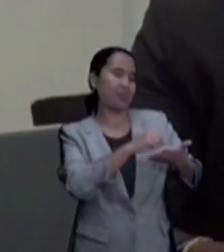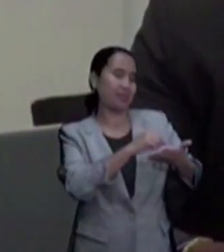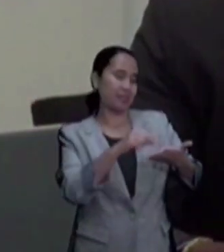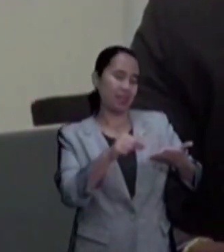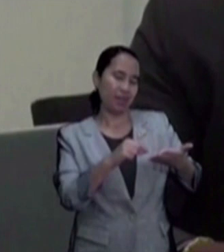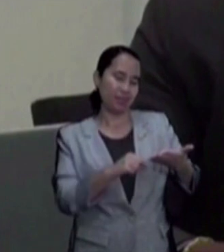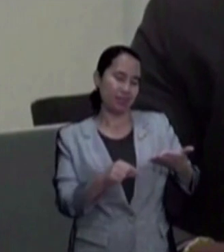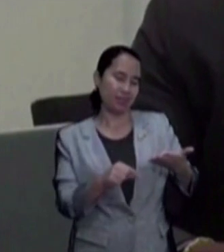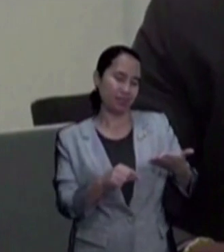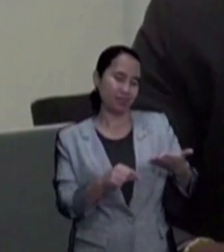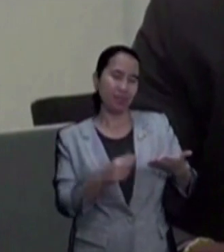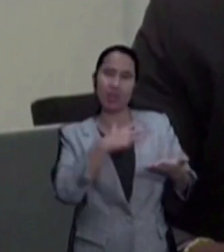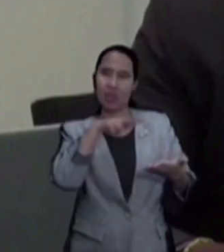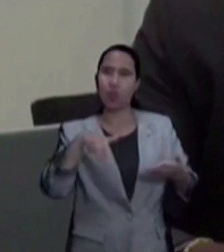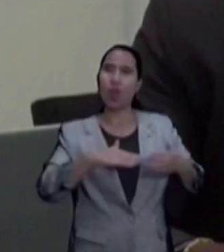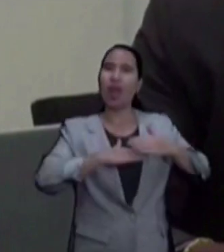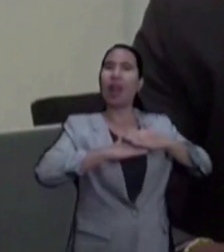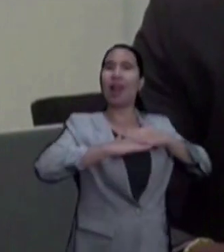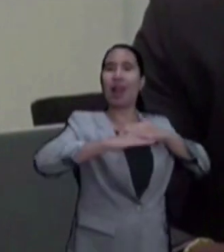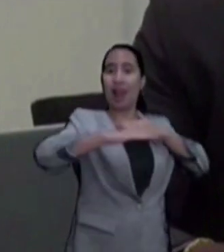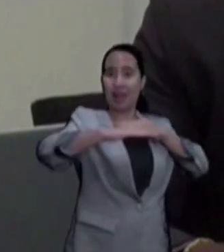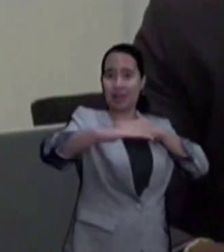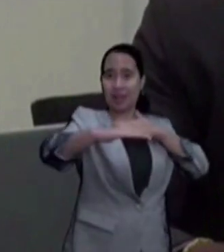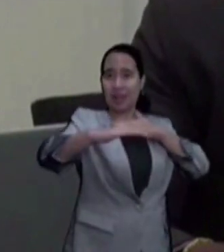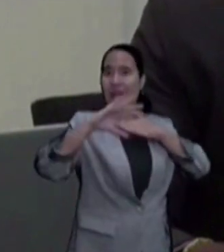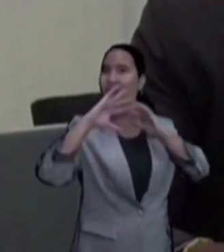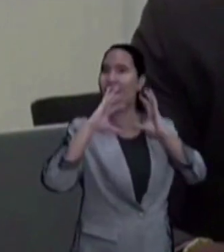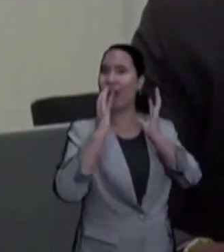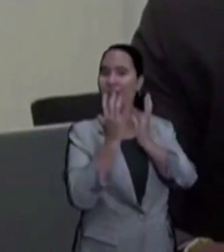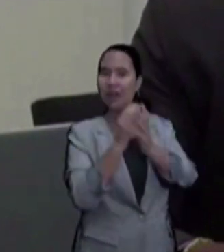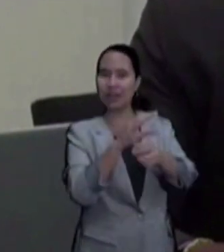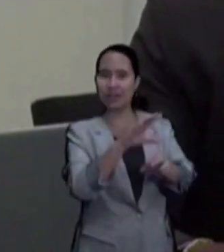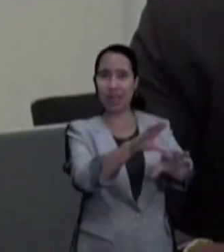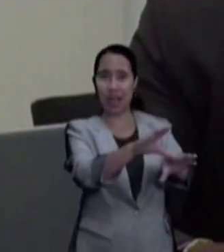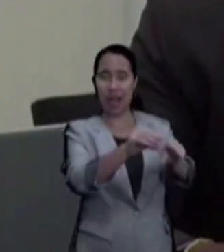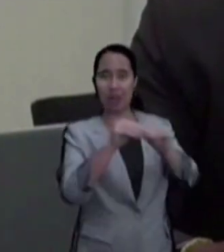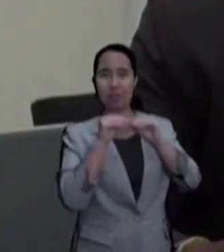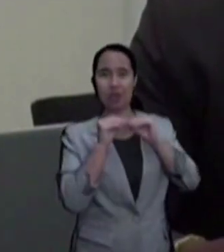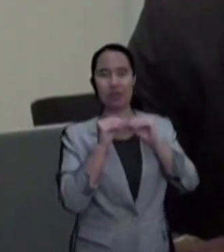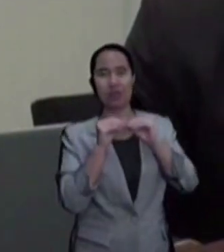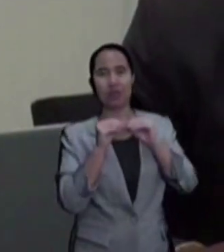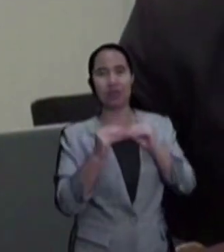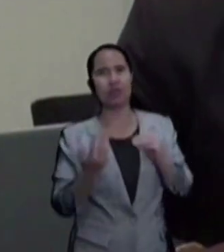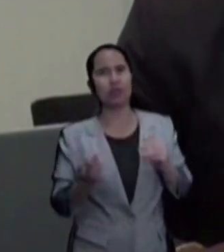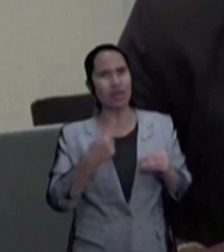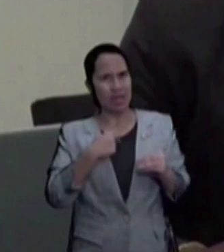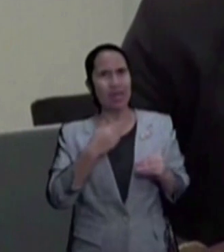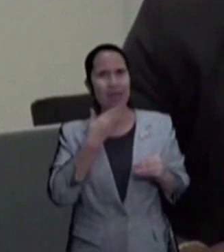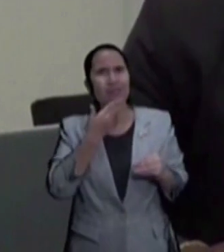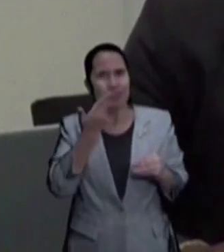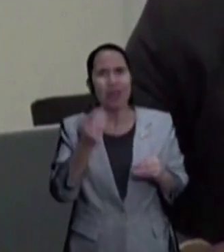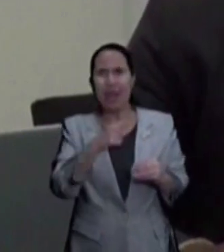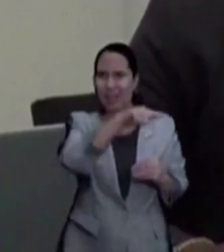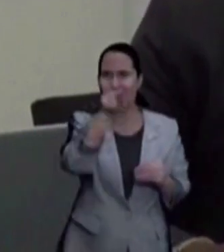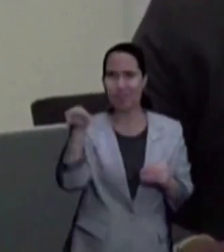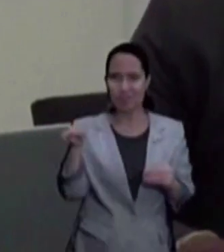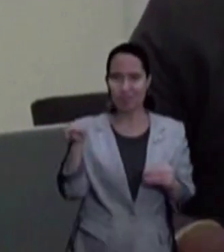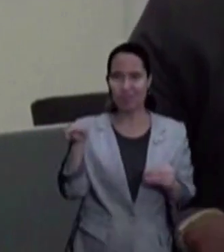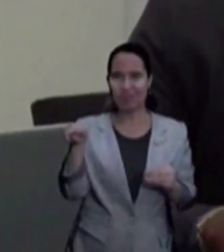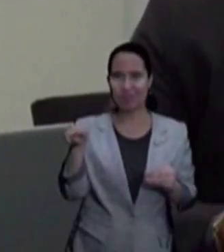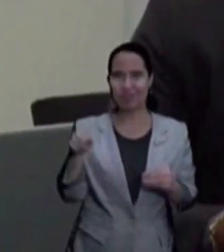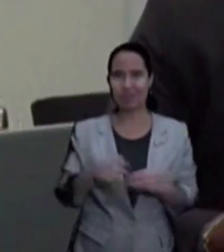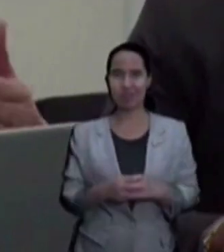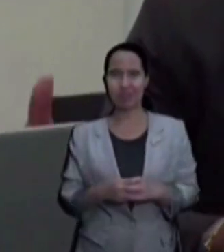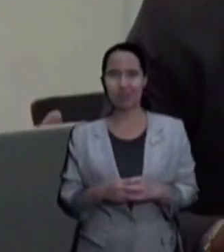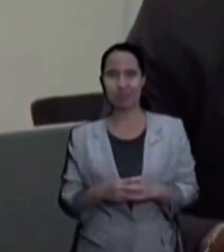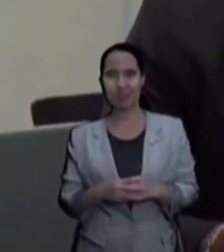krijgen, dat wij landelijk de zaken zullen moeten aanpakken. En het gaat naar binnen rollen. Maar wat ik vraag ook aan de samenleving is, net wat collega NH